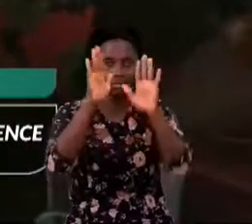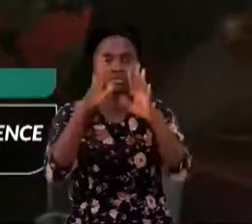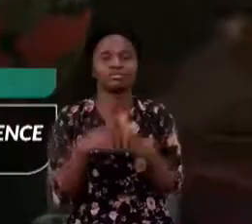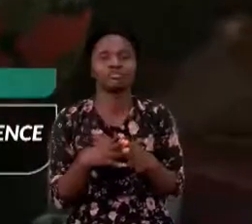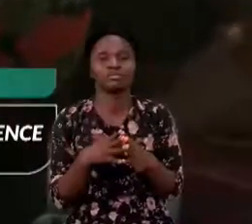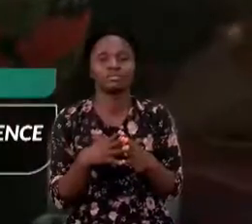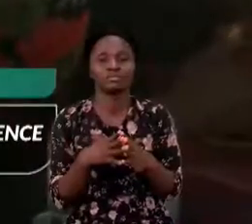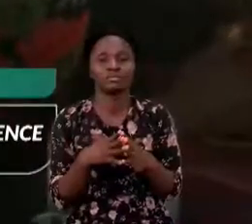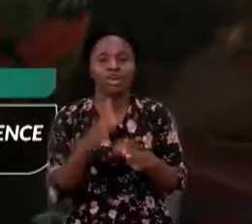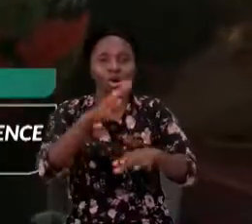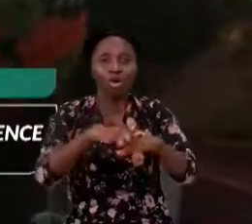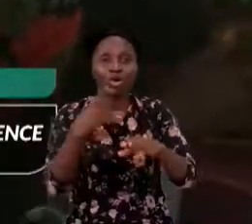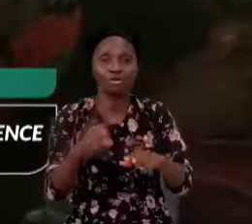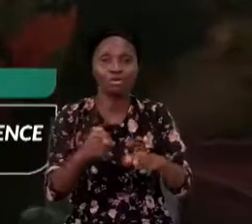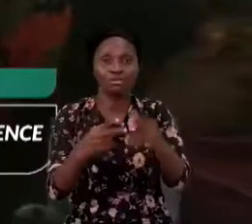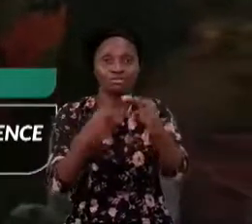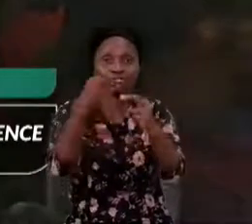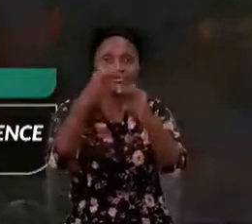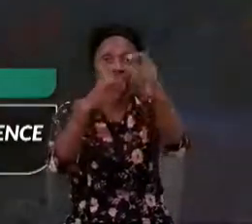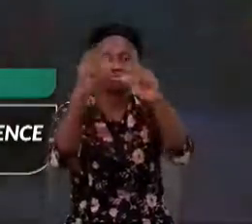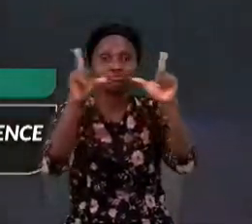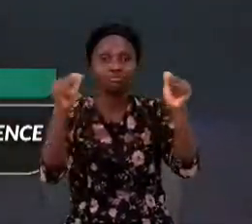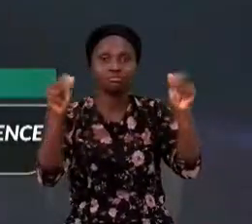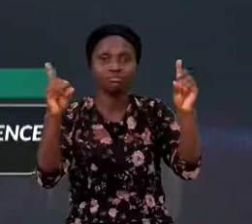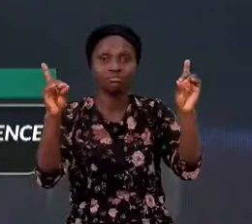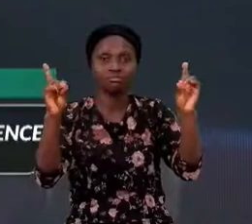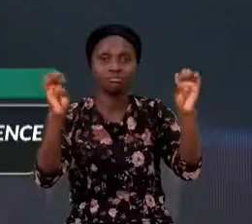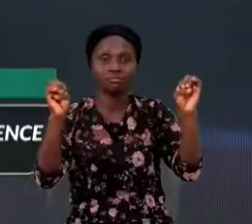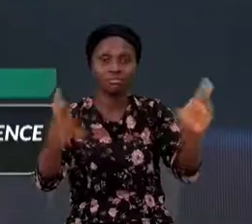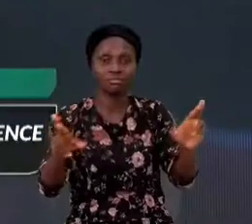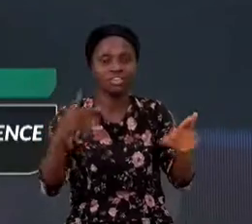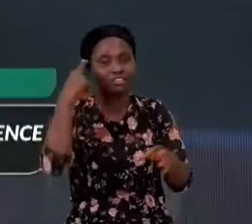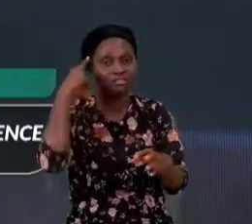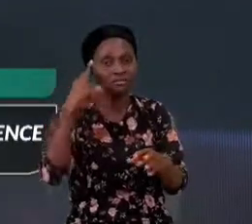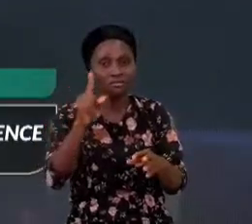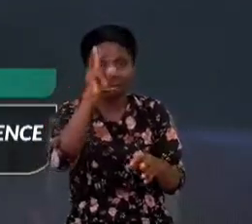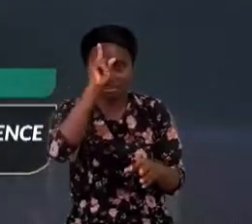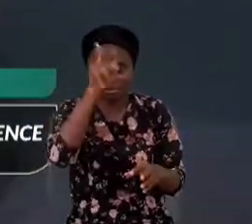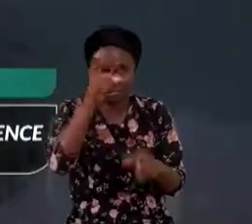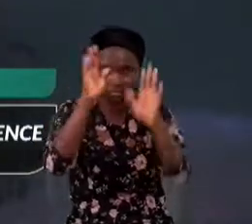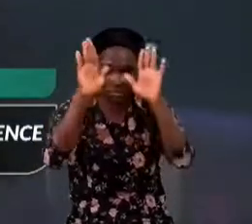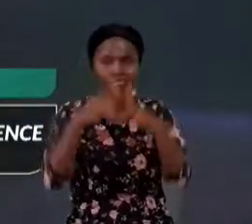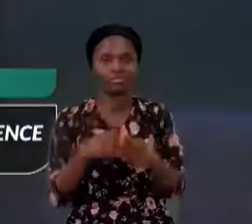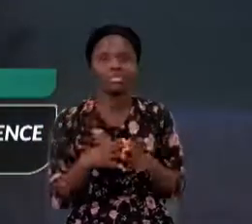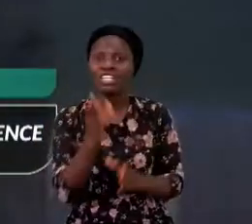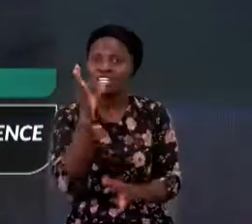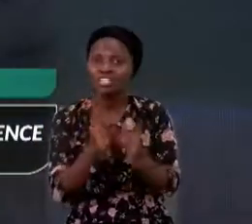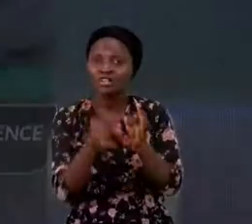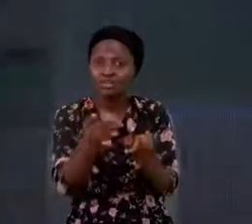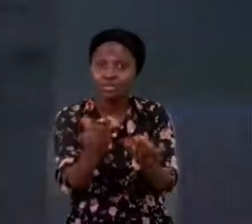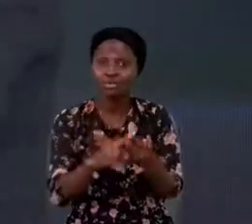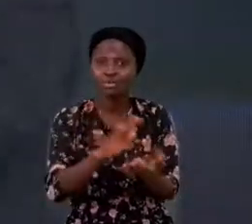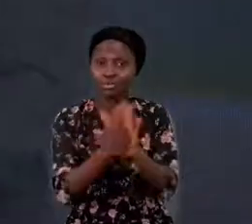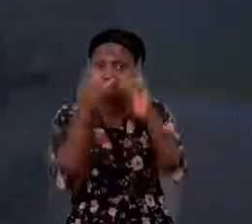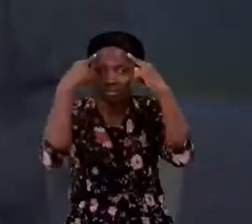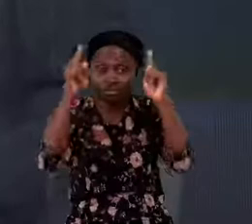voulons parcourir la vie et réussir, nous ne pouvons pas être des solitaires. Nous avons